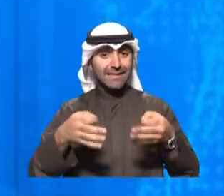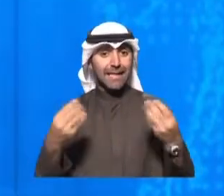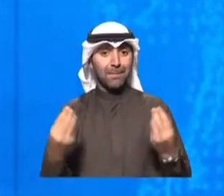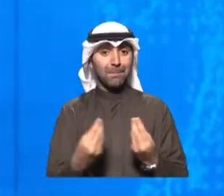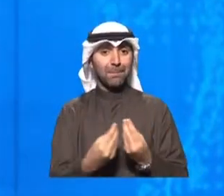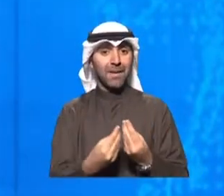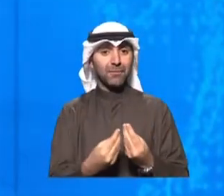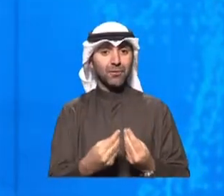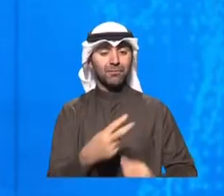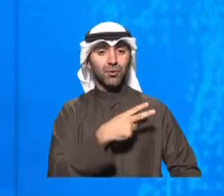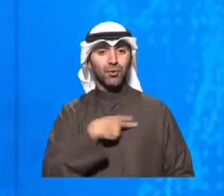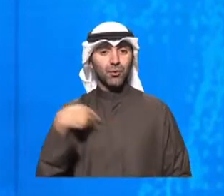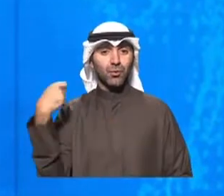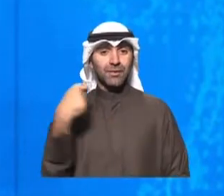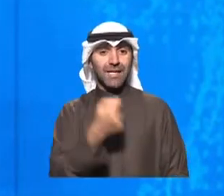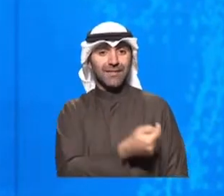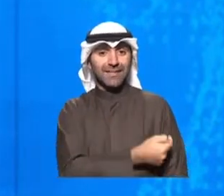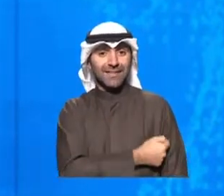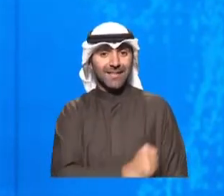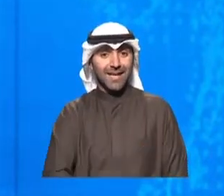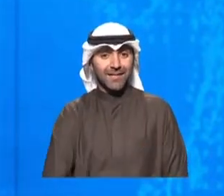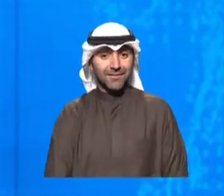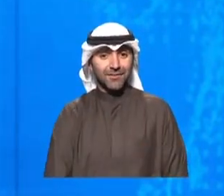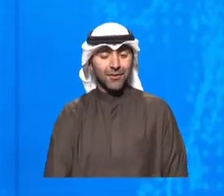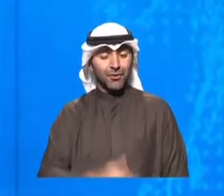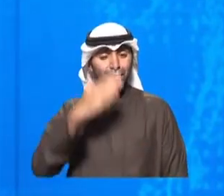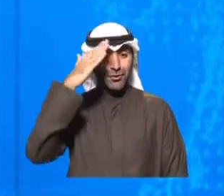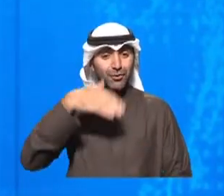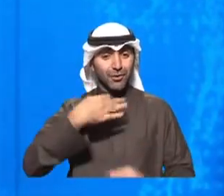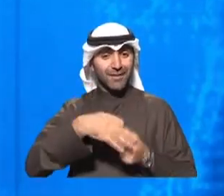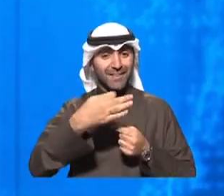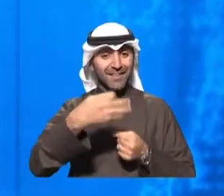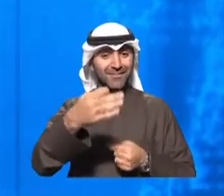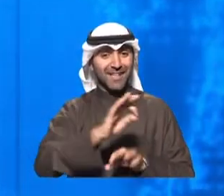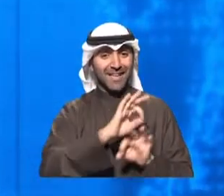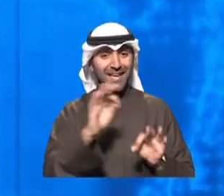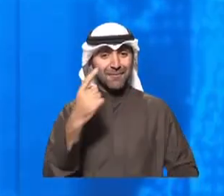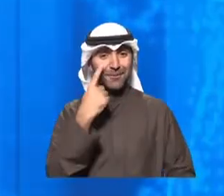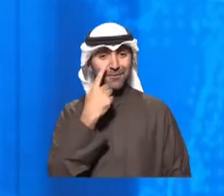لا شك سينتشر. شكرا لكم مشاهدينا، وكل الشكر لمراسلينا.